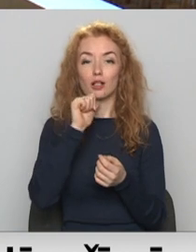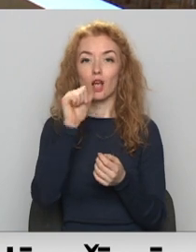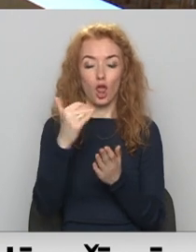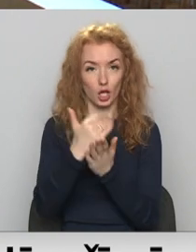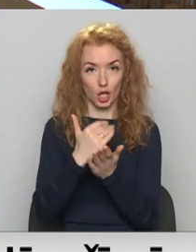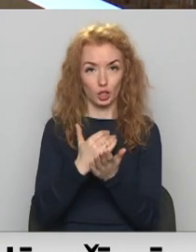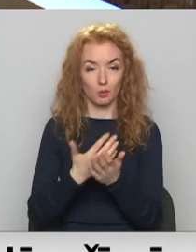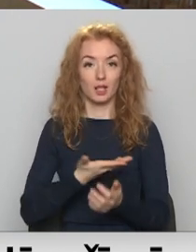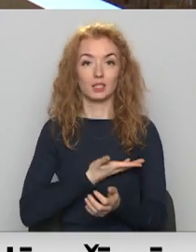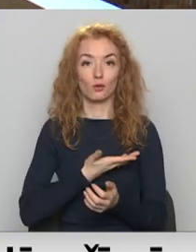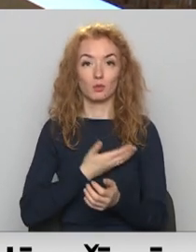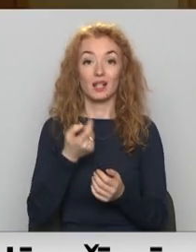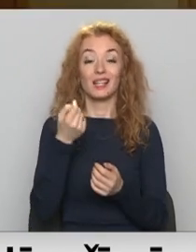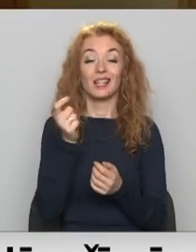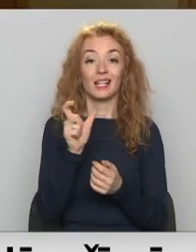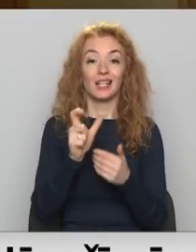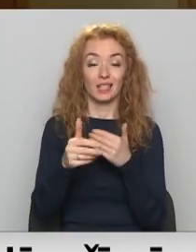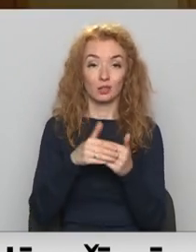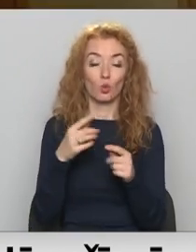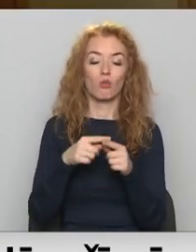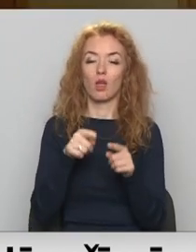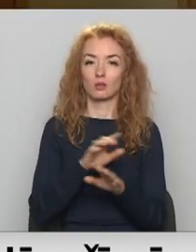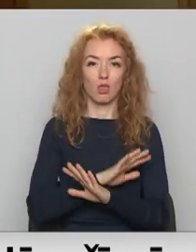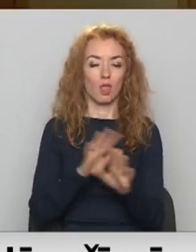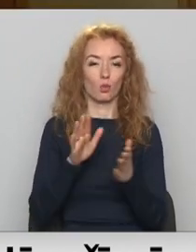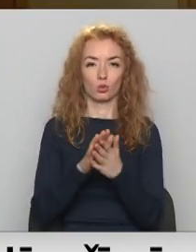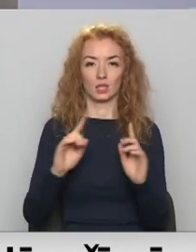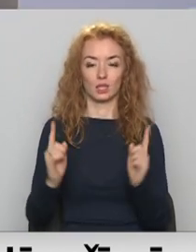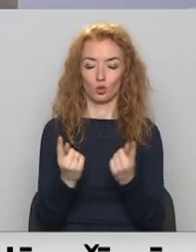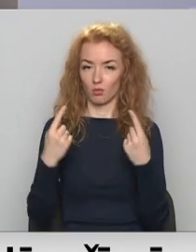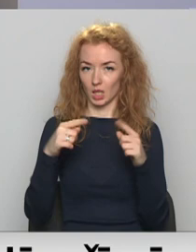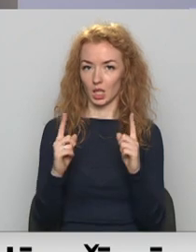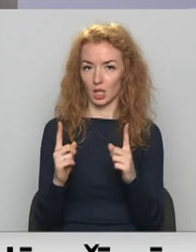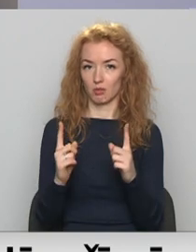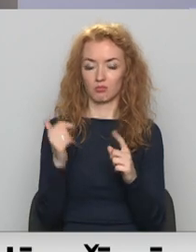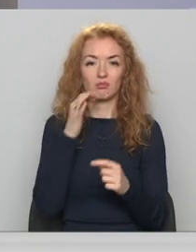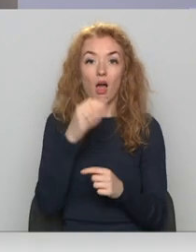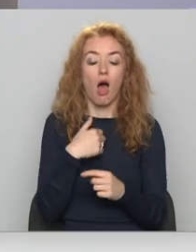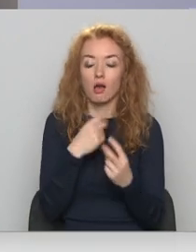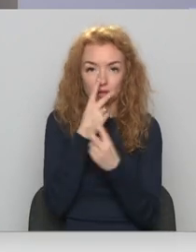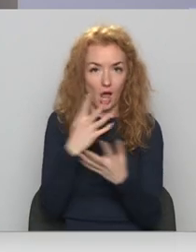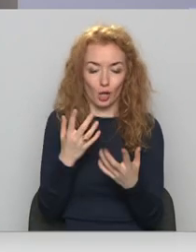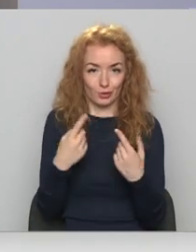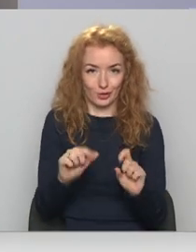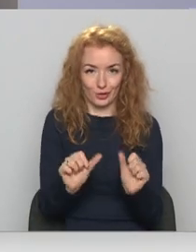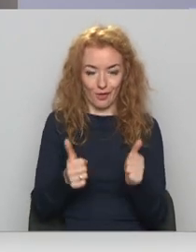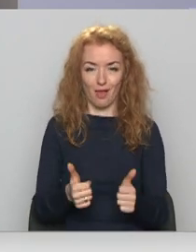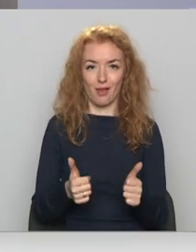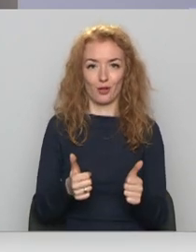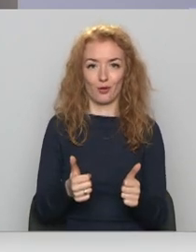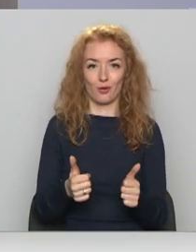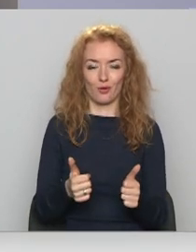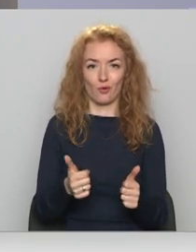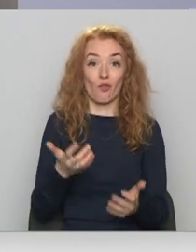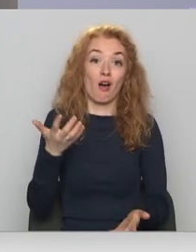režīmā dzīvosim jau pavisam drīz, un tas nebūs uz īsu brīdi. Es arī neredzu citu ceļu. Es arī neredzu citu